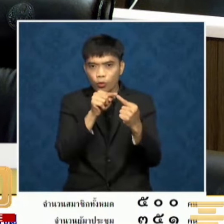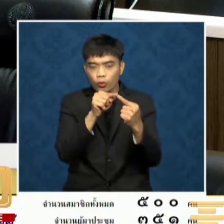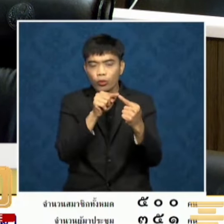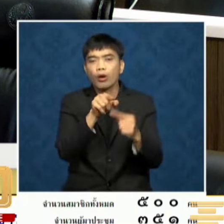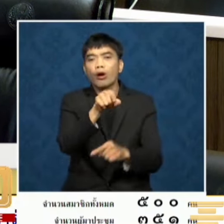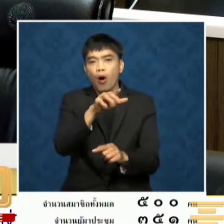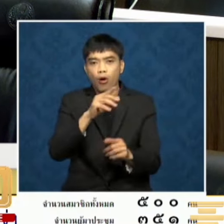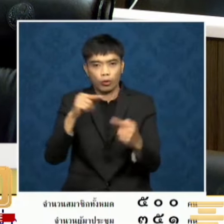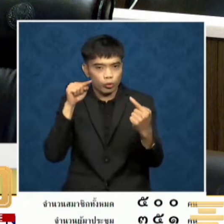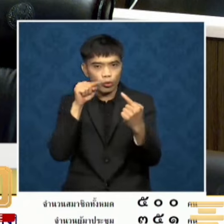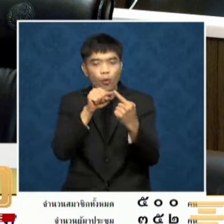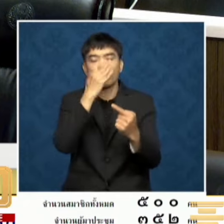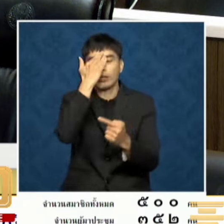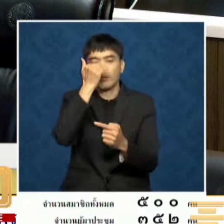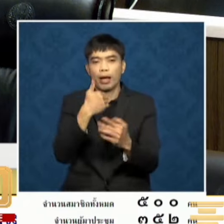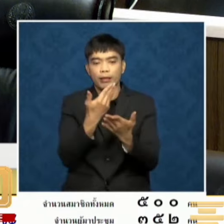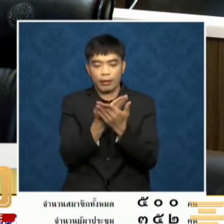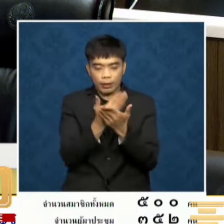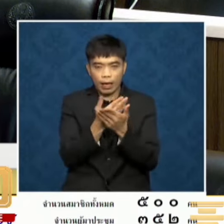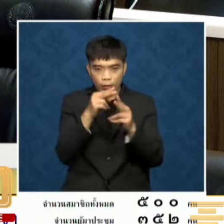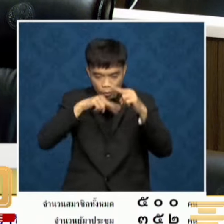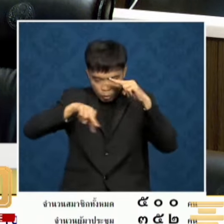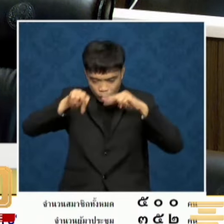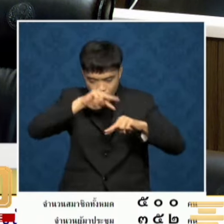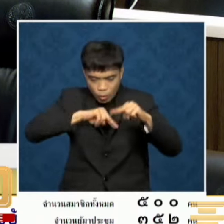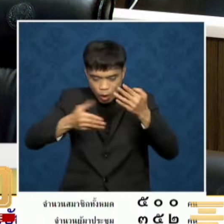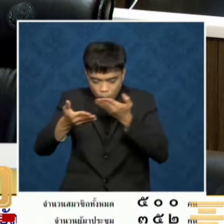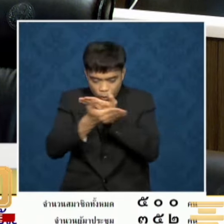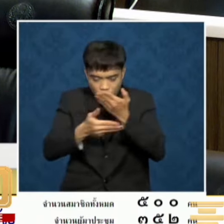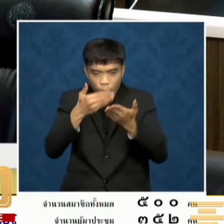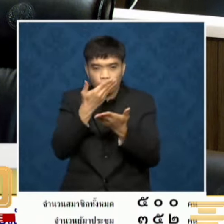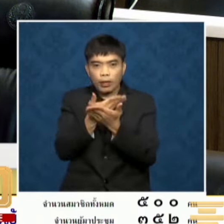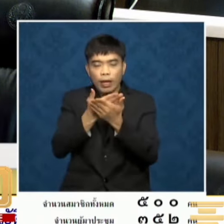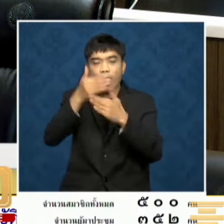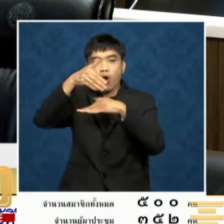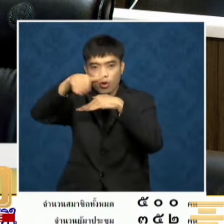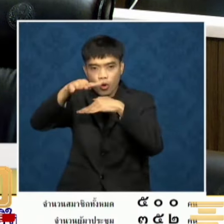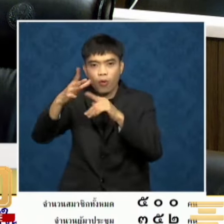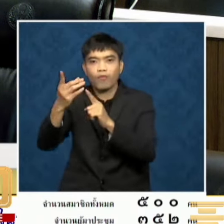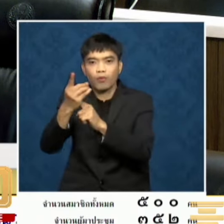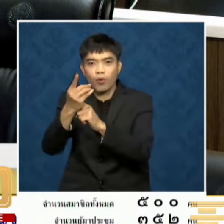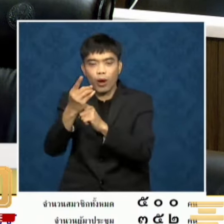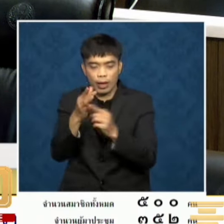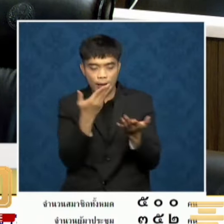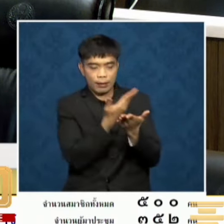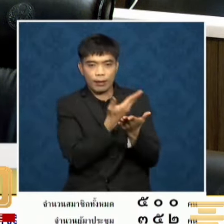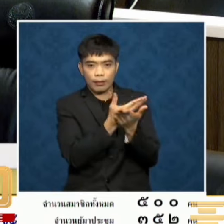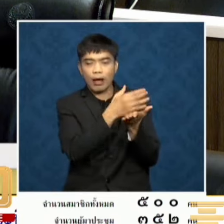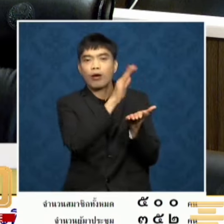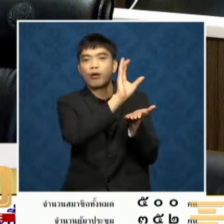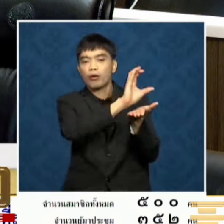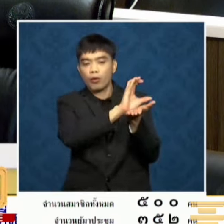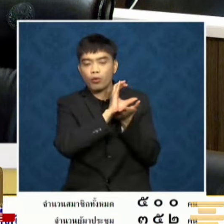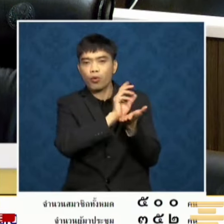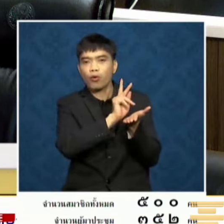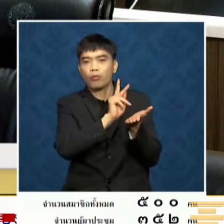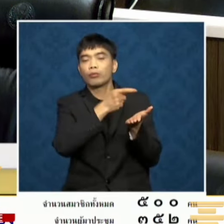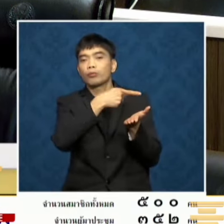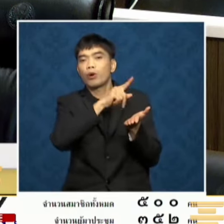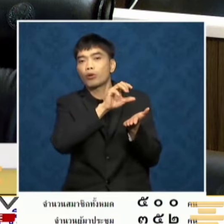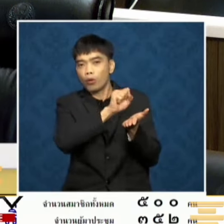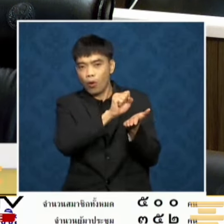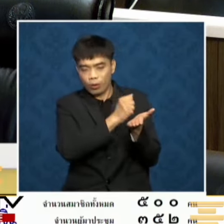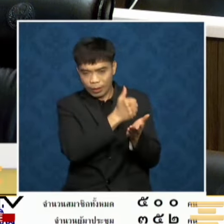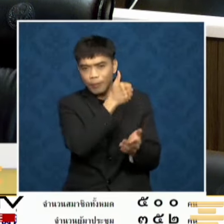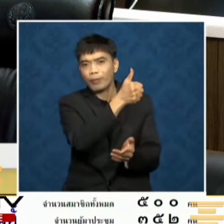ณต้องพิจารณาถึงการใช้เงินนอกงบประมาณด้วยโครงการนี้เห็นได้ชัดครับใช้กองทุนกทปสได้ทำไมท่านไม่ให้ก